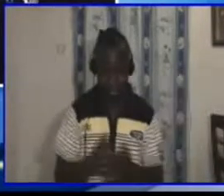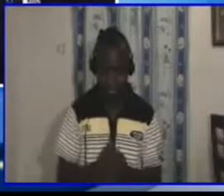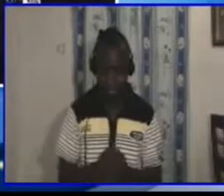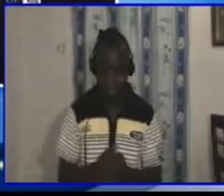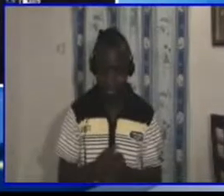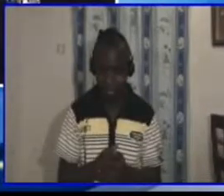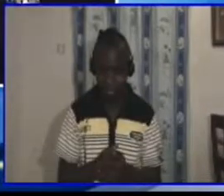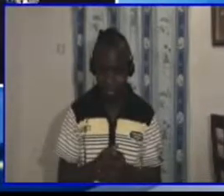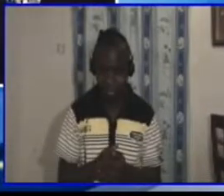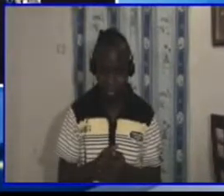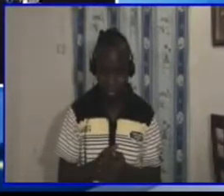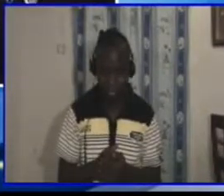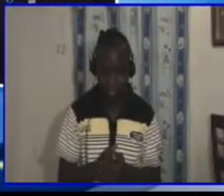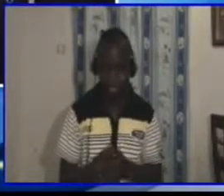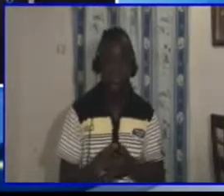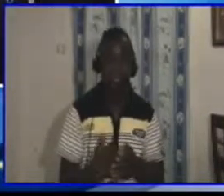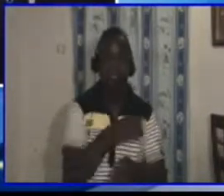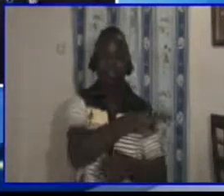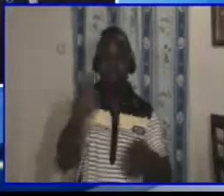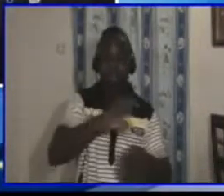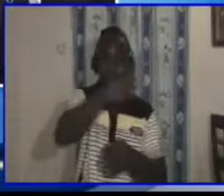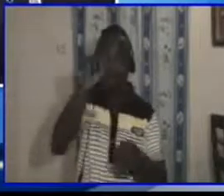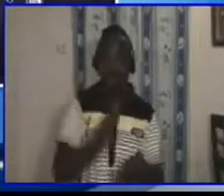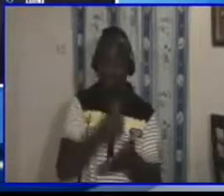dio vi benedica riccamente